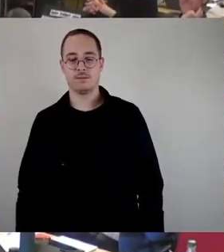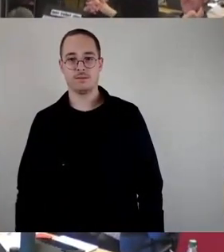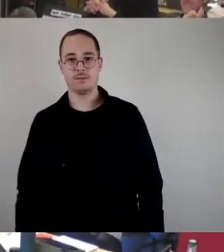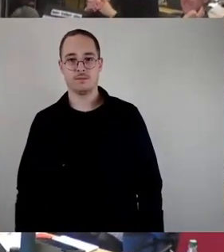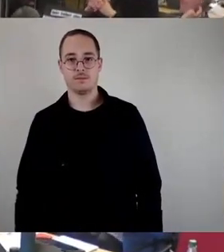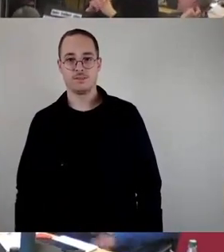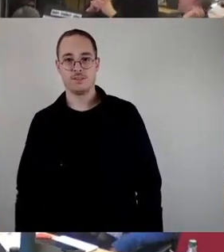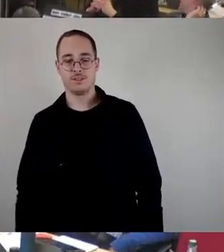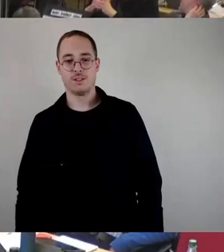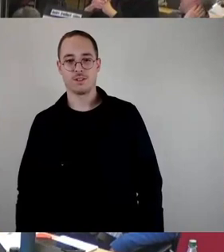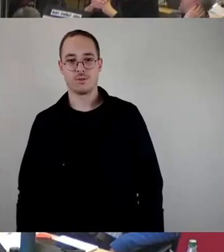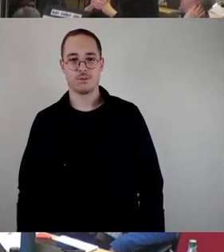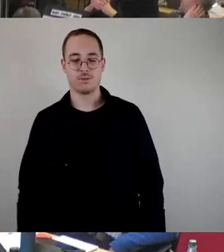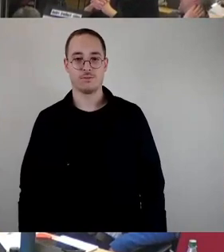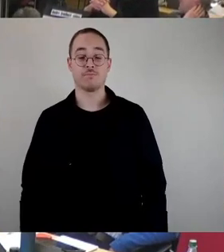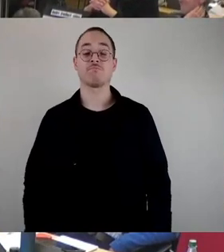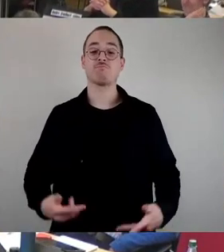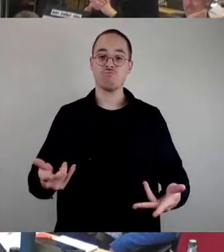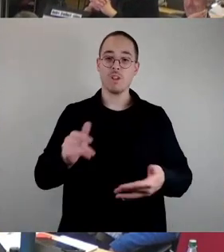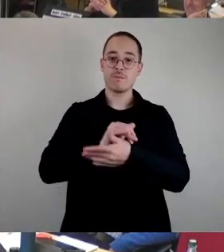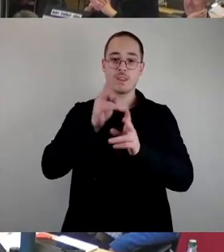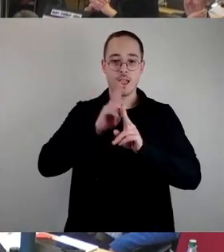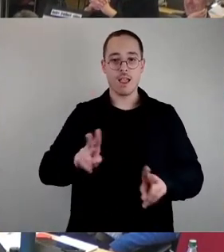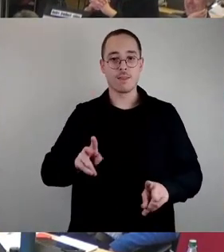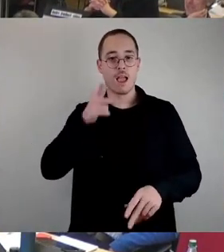Ja, sehr geehrter Oberbürgermeister, liebe Kolleginnen und Kollegen.